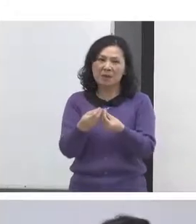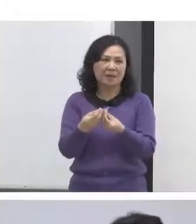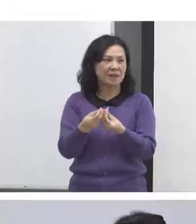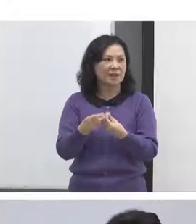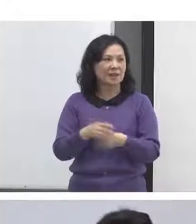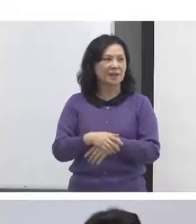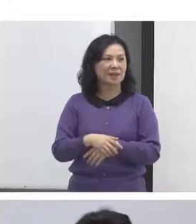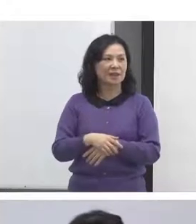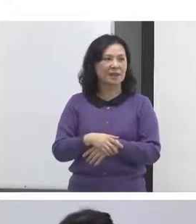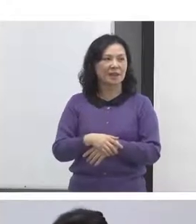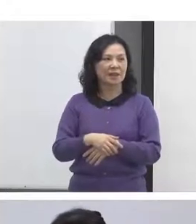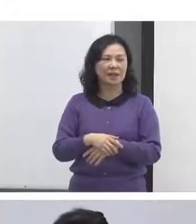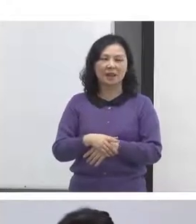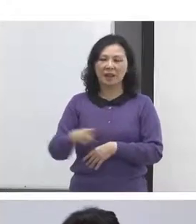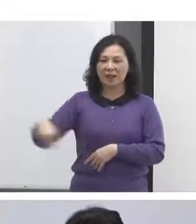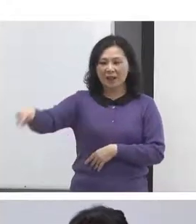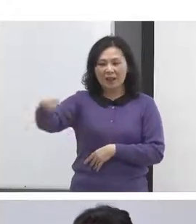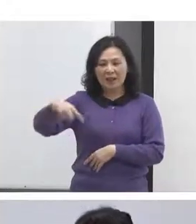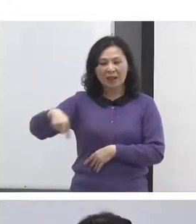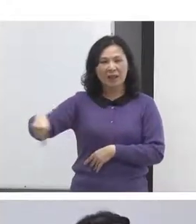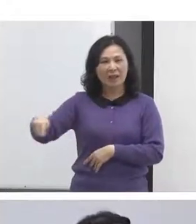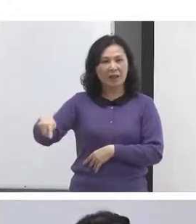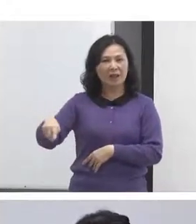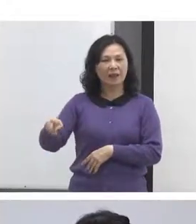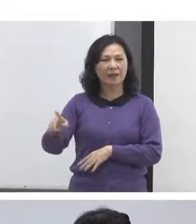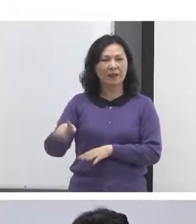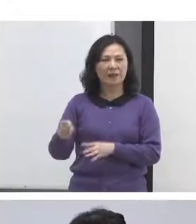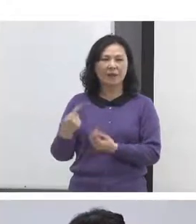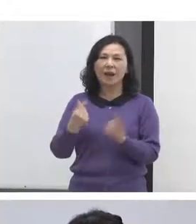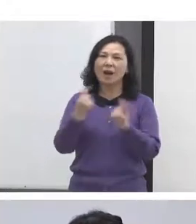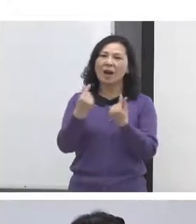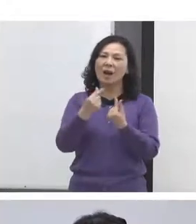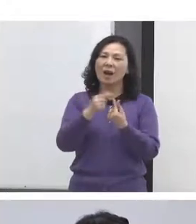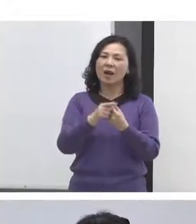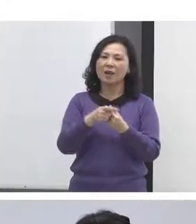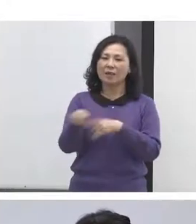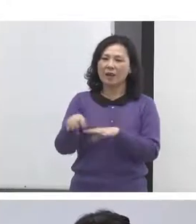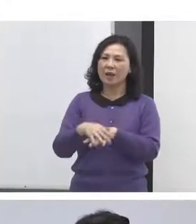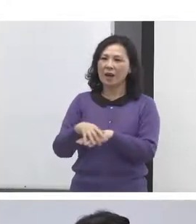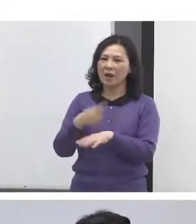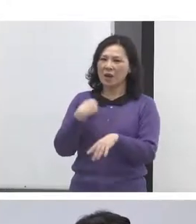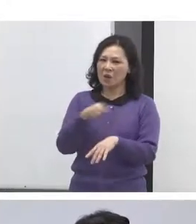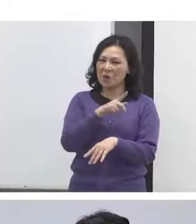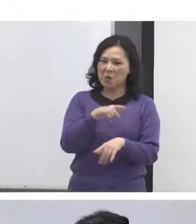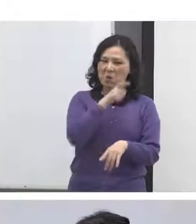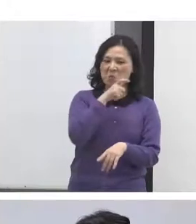就是把他们的东西变成，就是有一些资本就会进来，然后利用